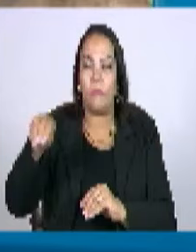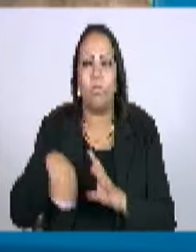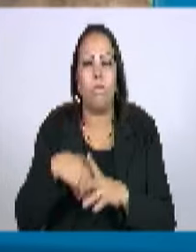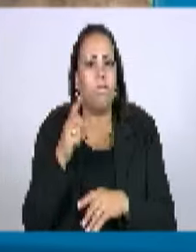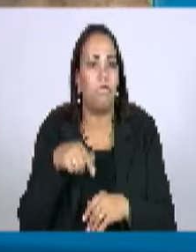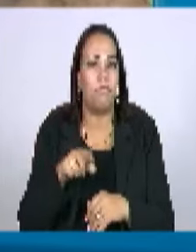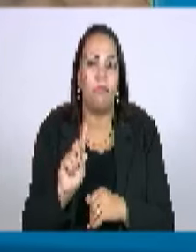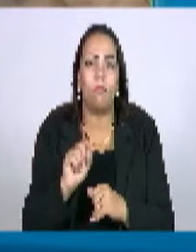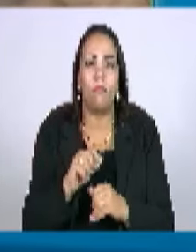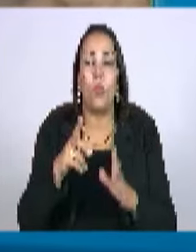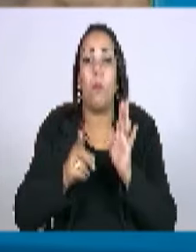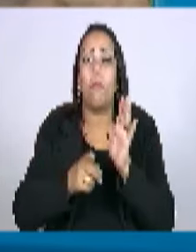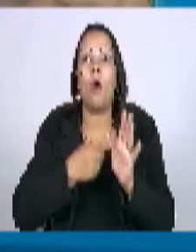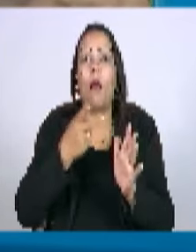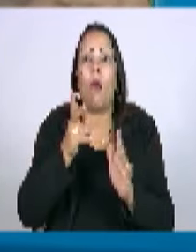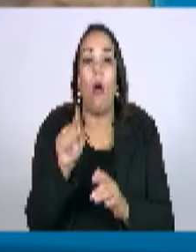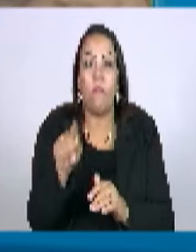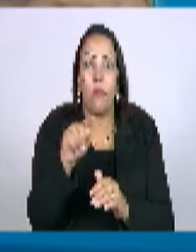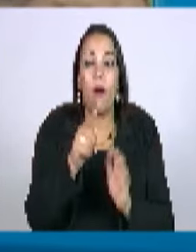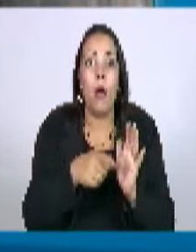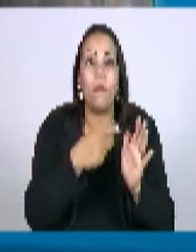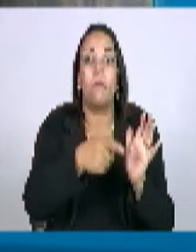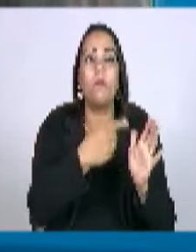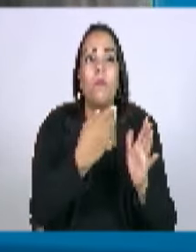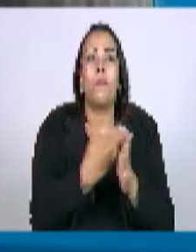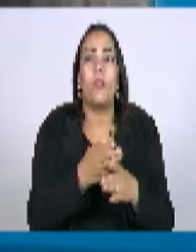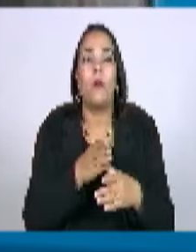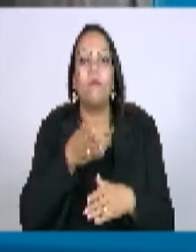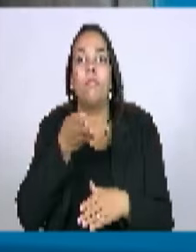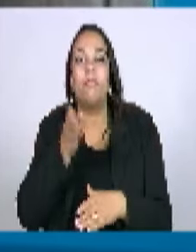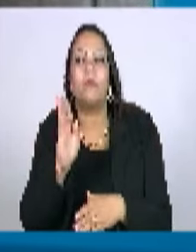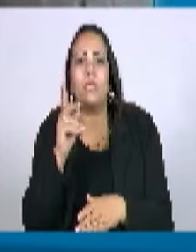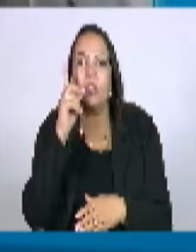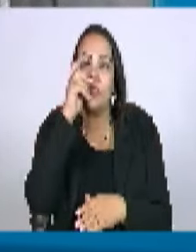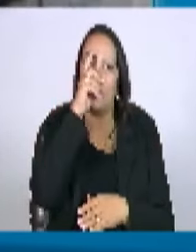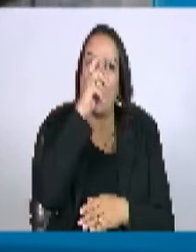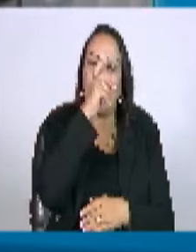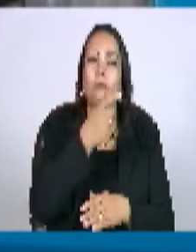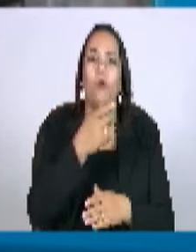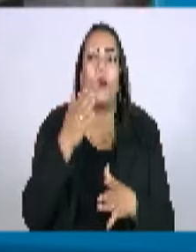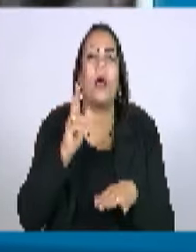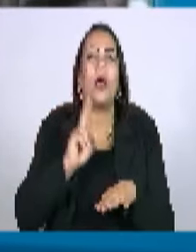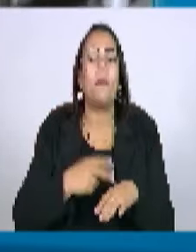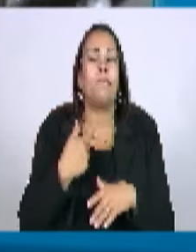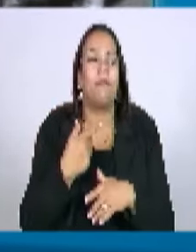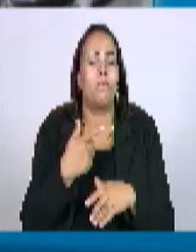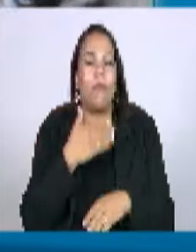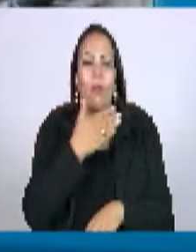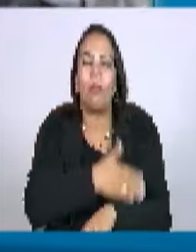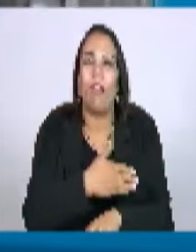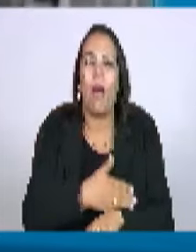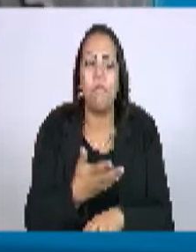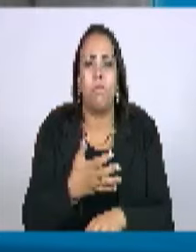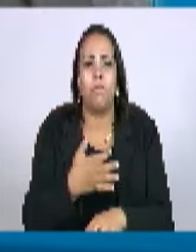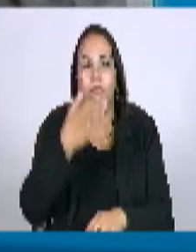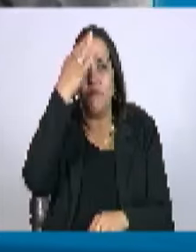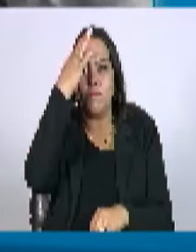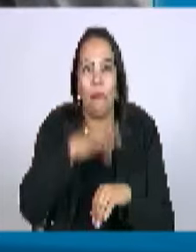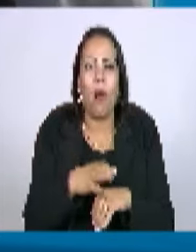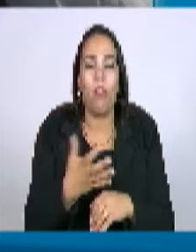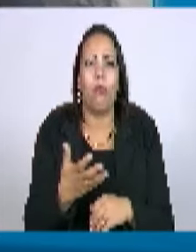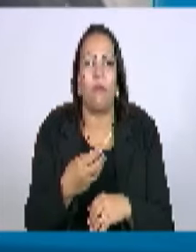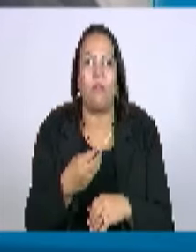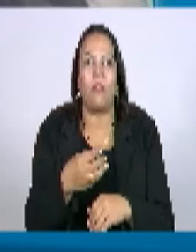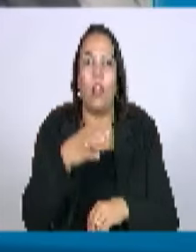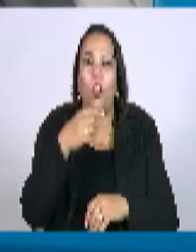هنا وفي كل مره النزوح مؤلم وقاسي وتكلفته الانسانيه والطبيه والغذائيه